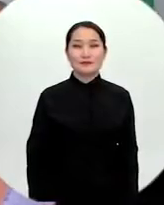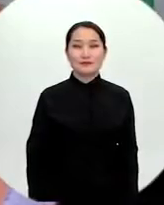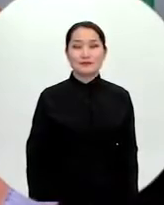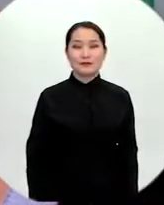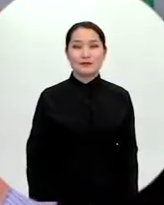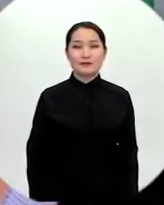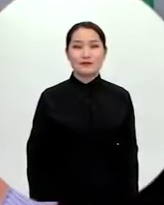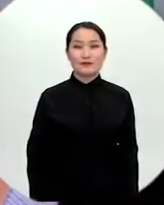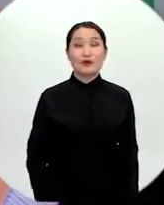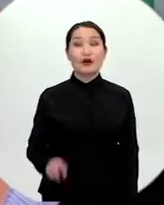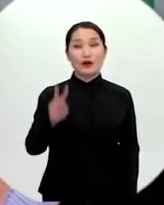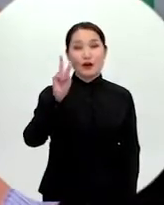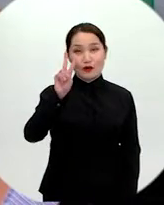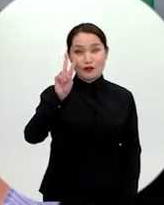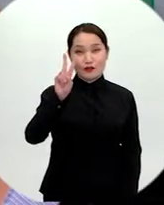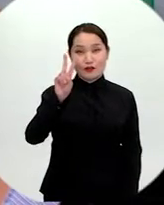За мэдээж